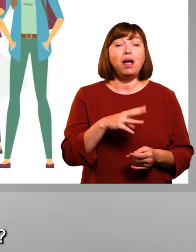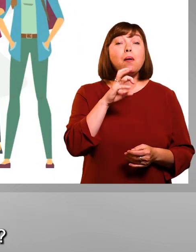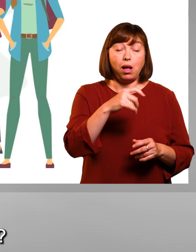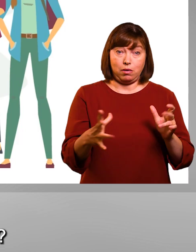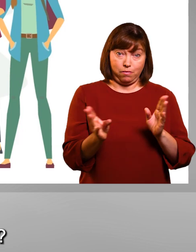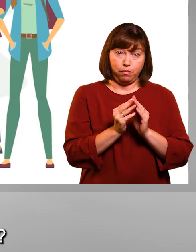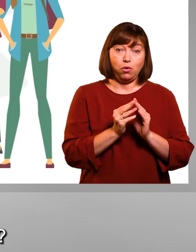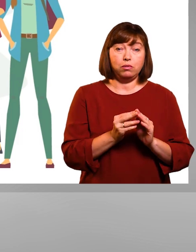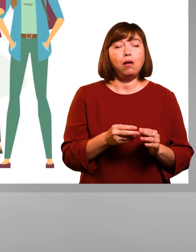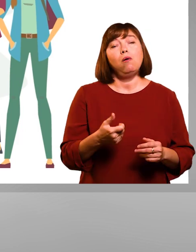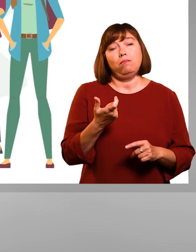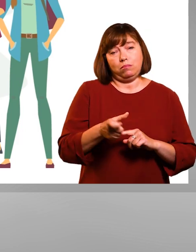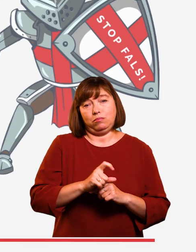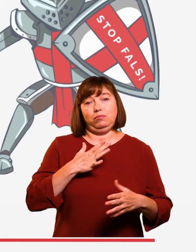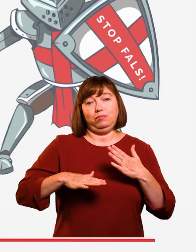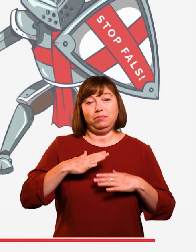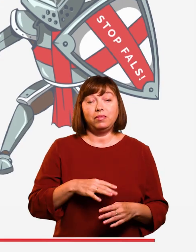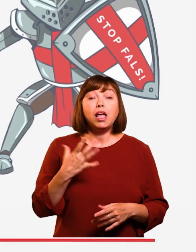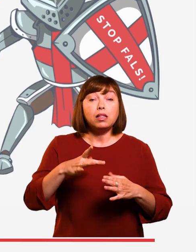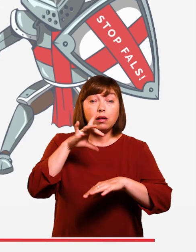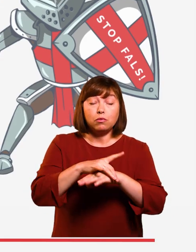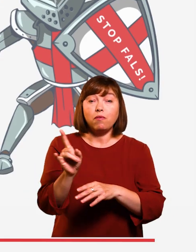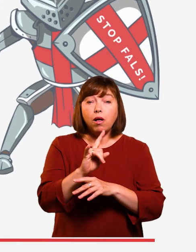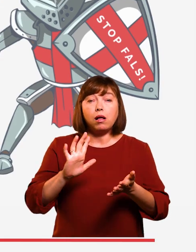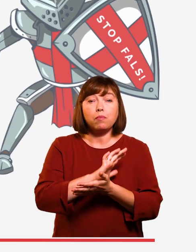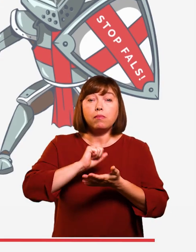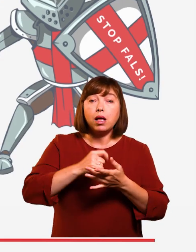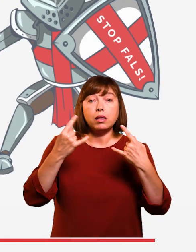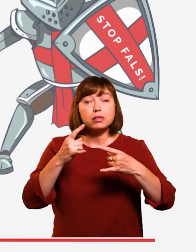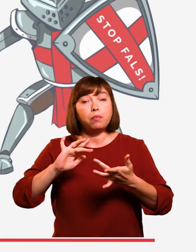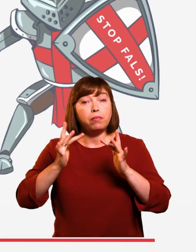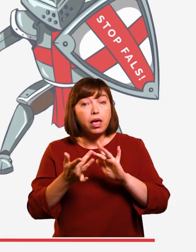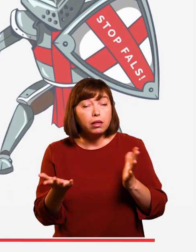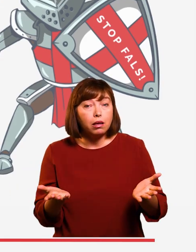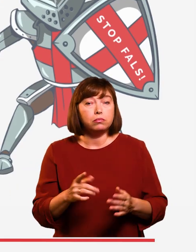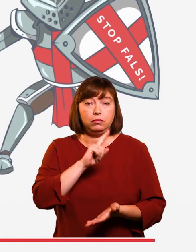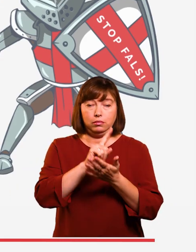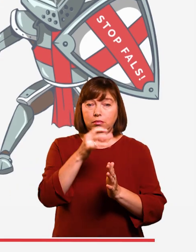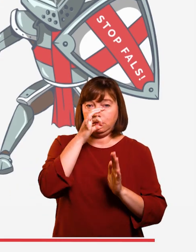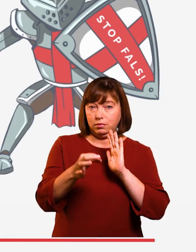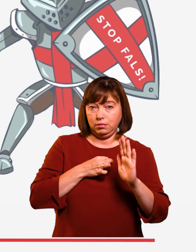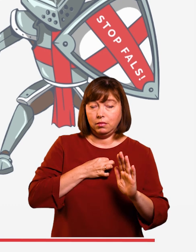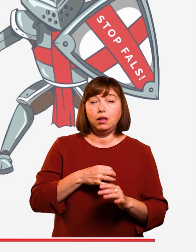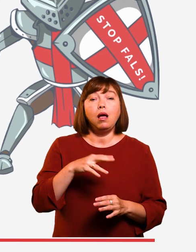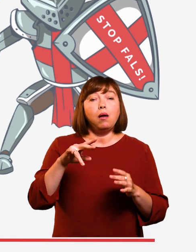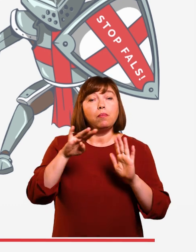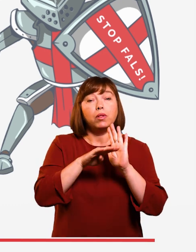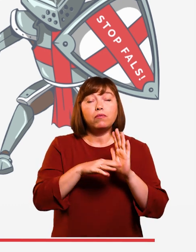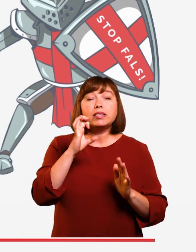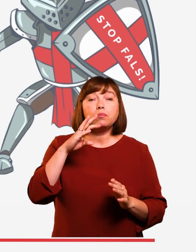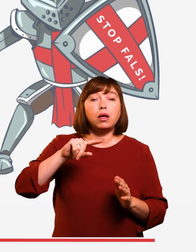ne însoțești? Cu plăcere. Ai depistat un fals în mass media sau pe rețelele de socializare? Raportează-l pe